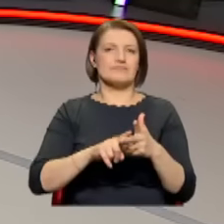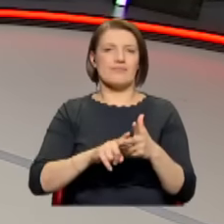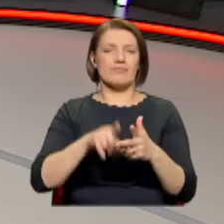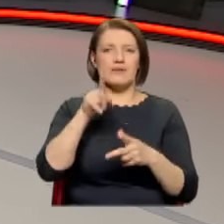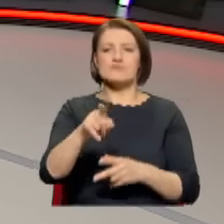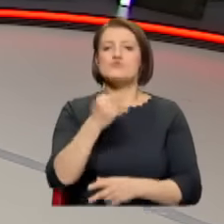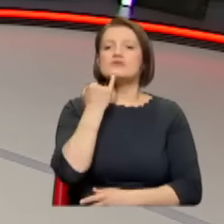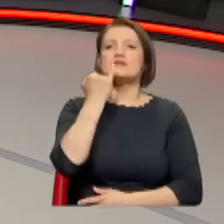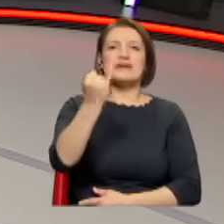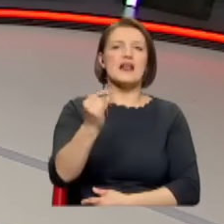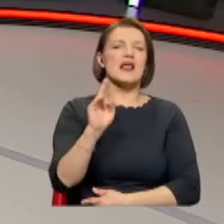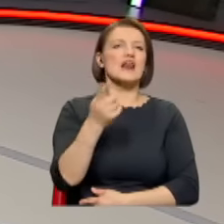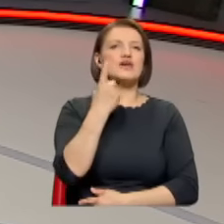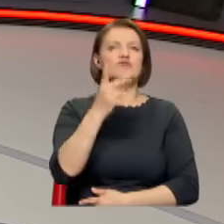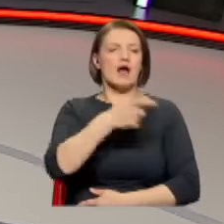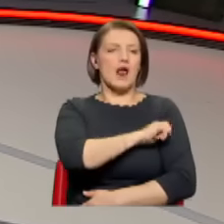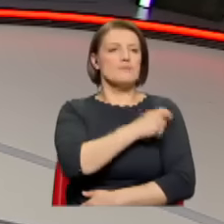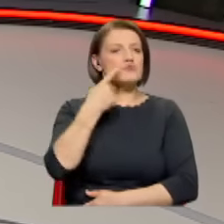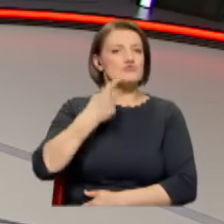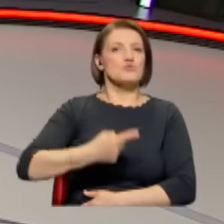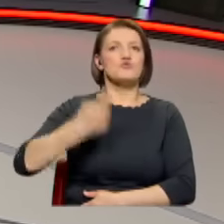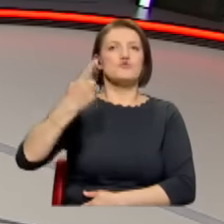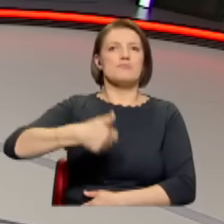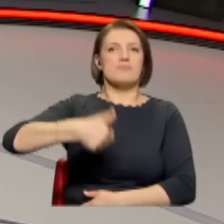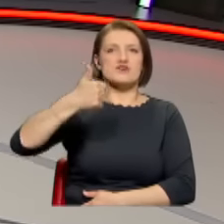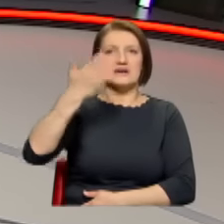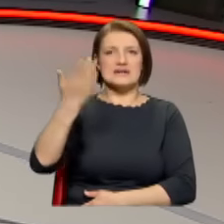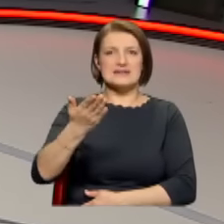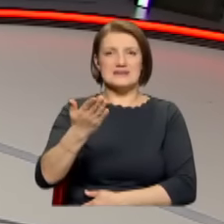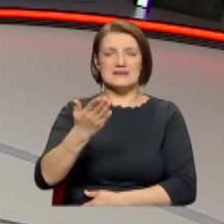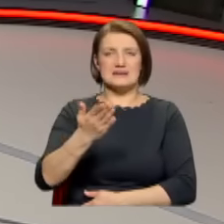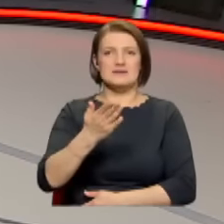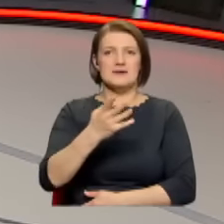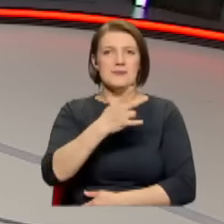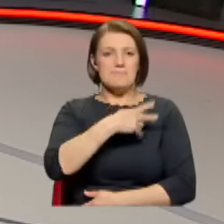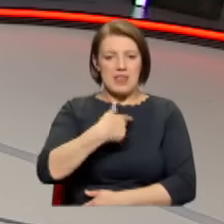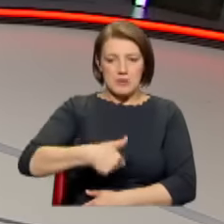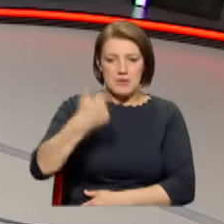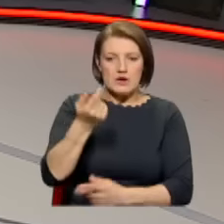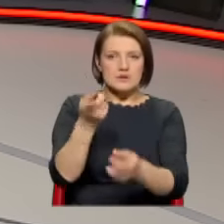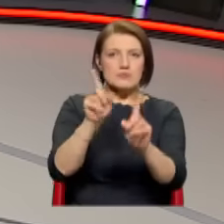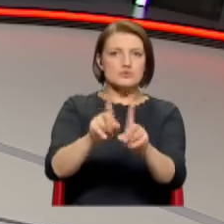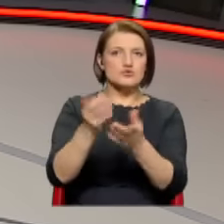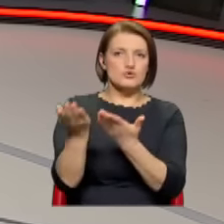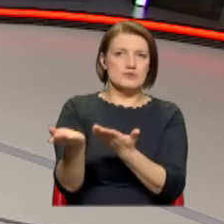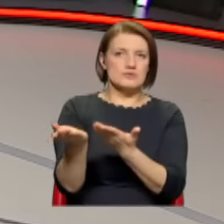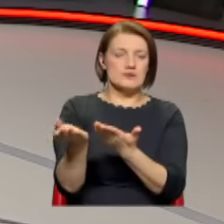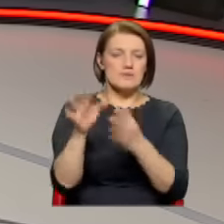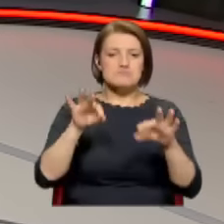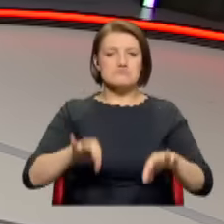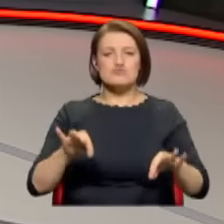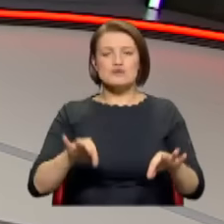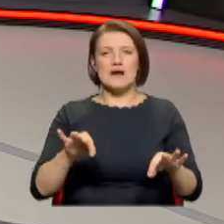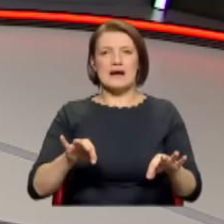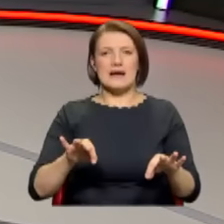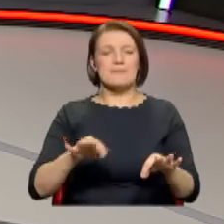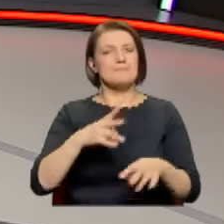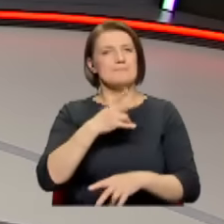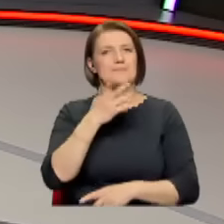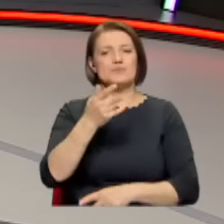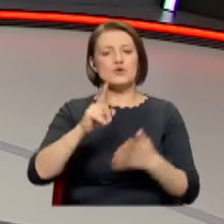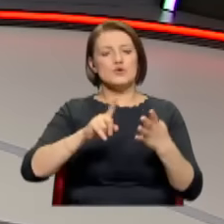bu ziyaret ilginç. Almanya Cumhurbaşkanı yerel iktidarla buluştu demek ki. Şimdi buradan yerelden devam